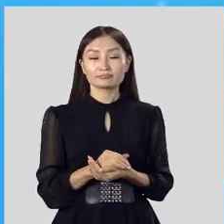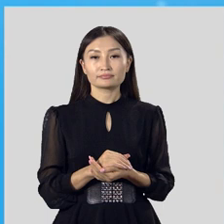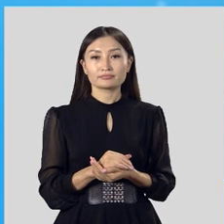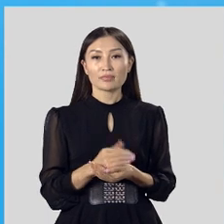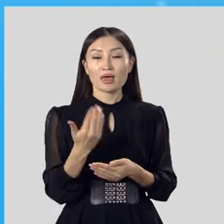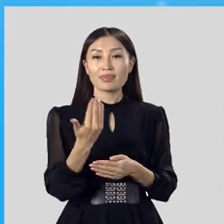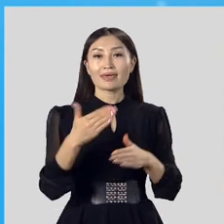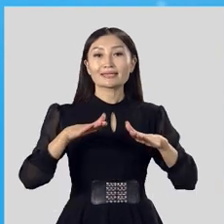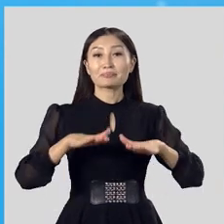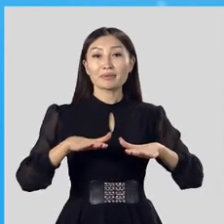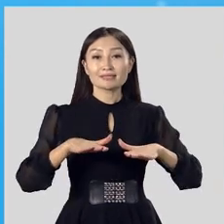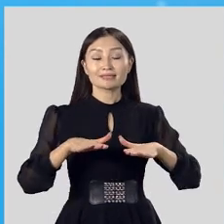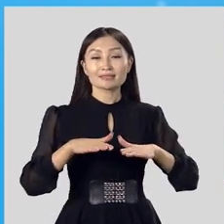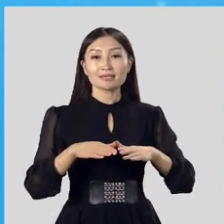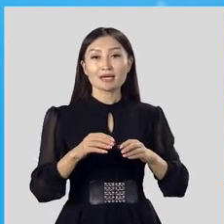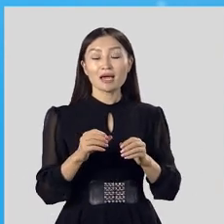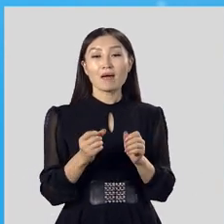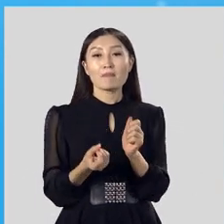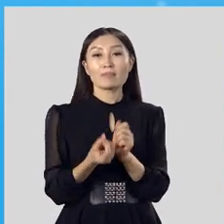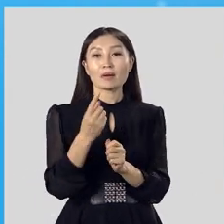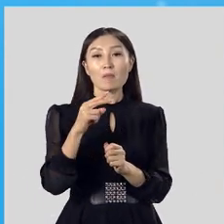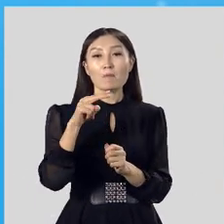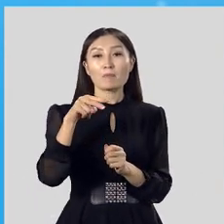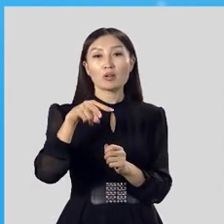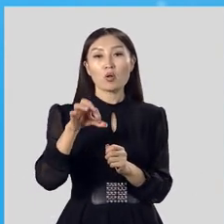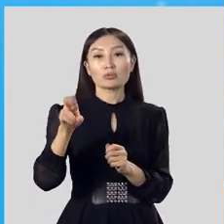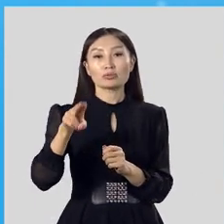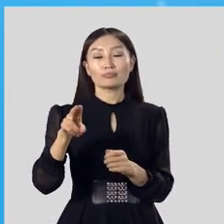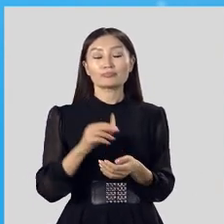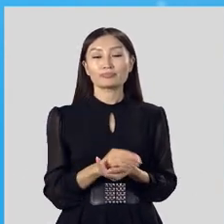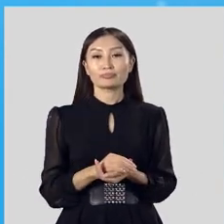увядать. На их месте развиваются плоды.